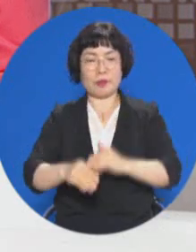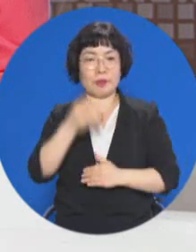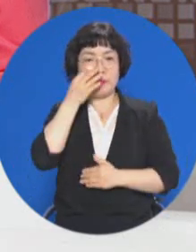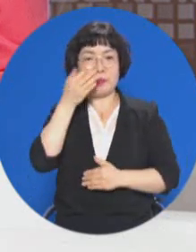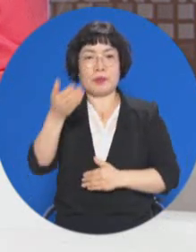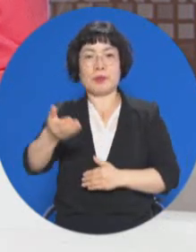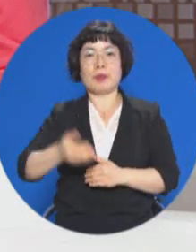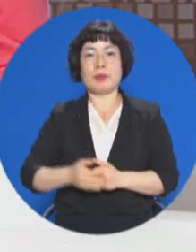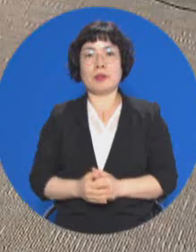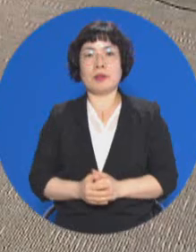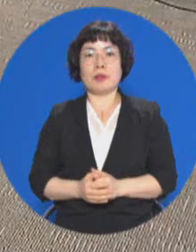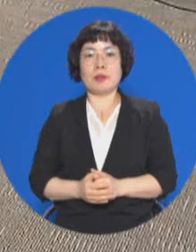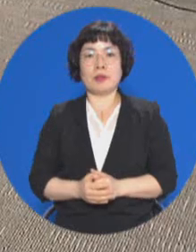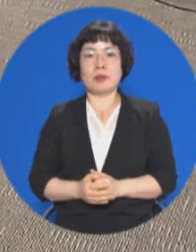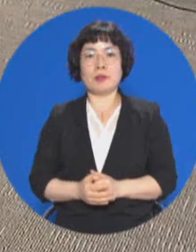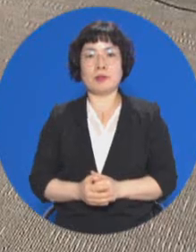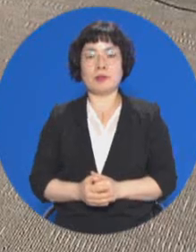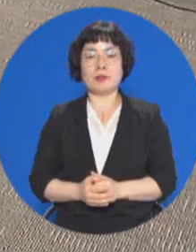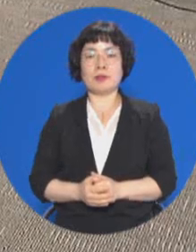취재했습니다.